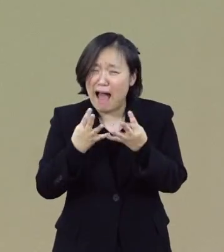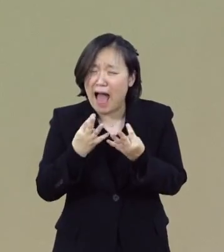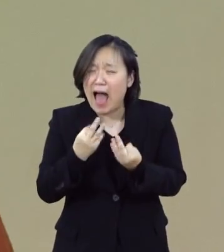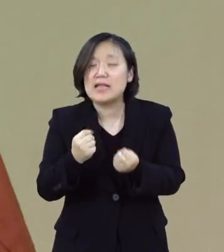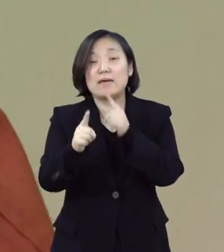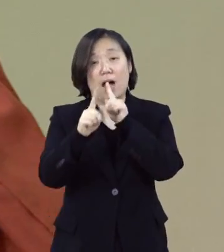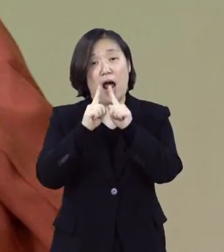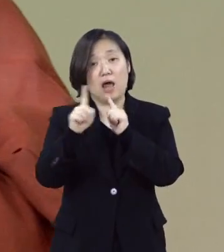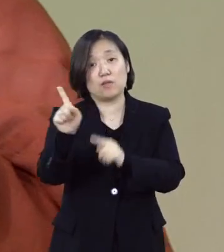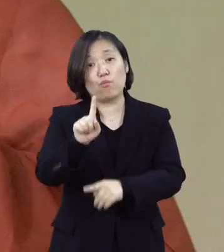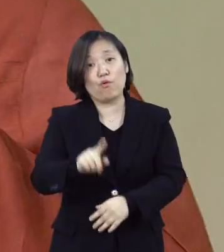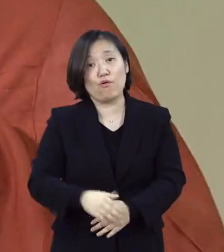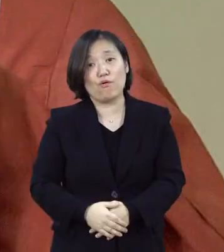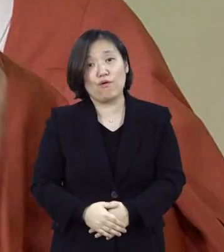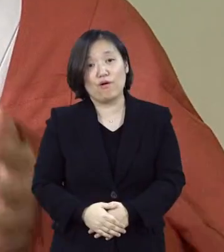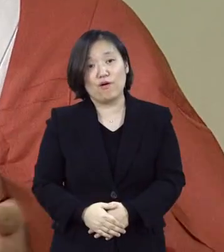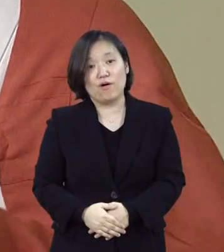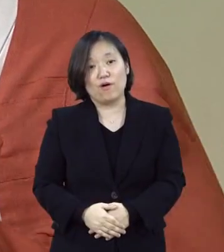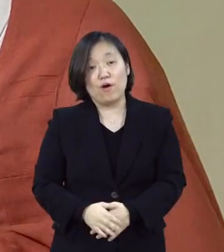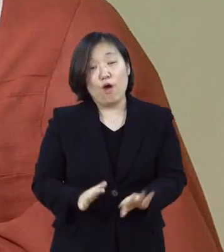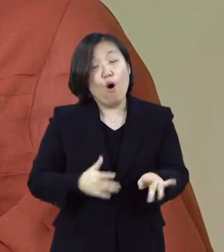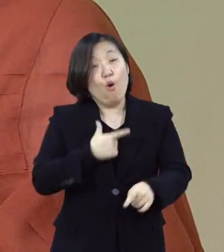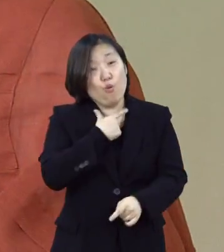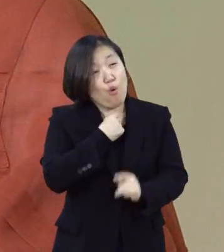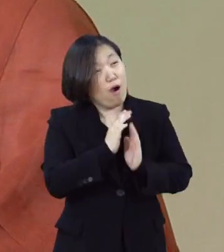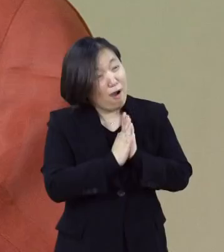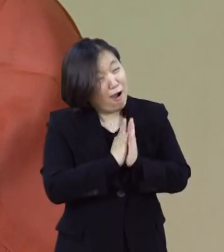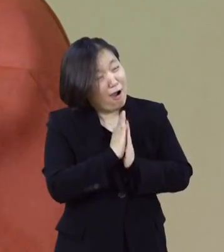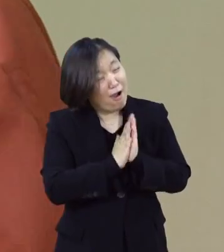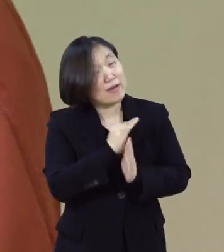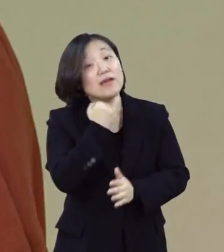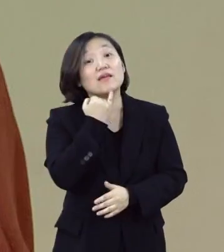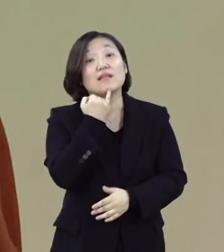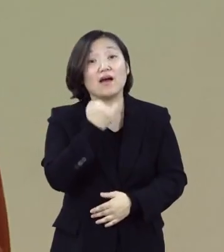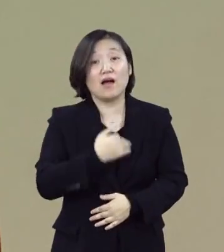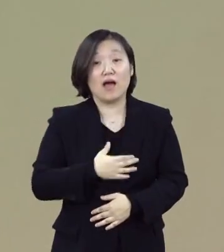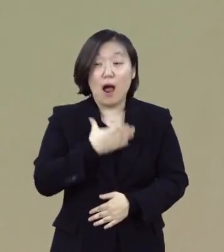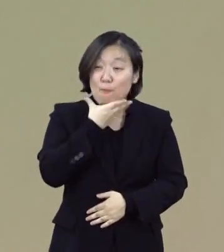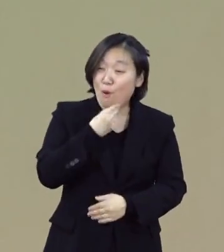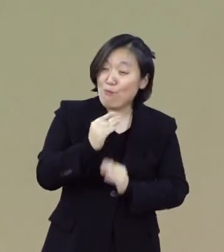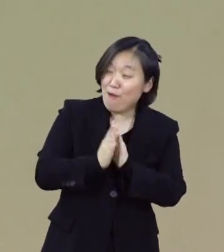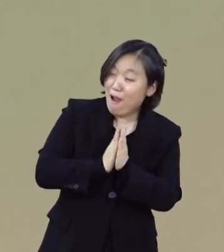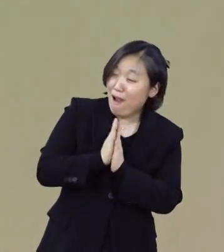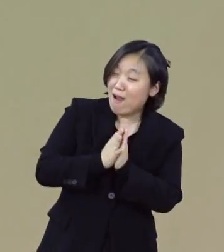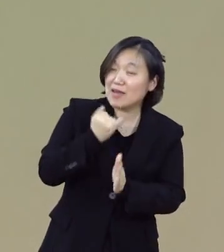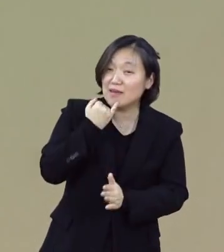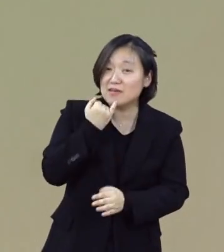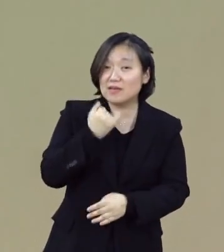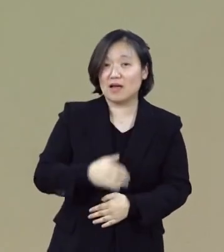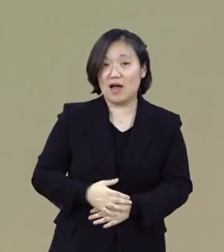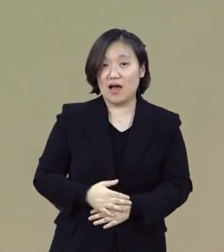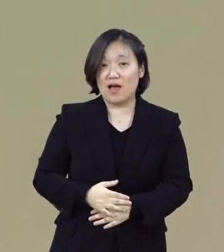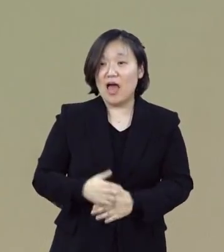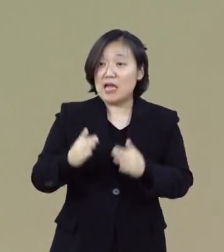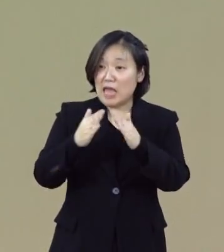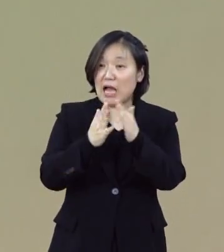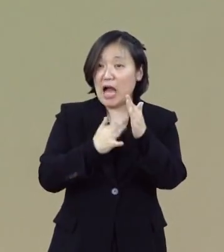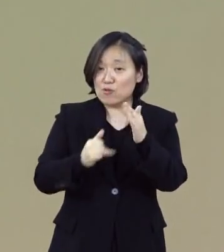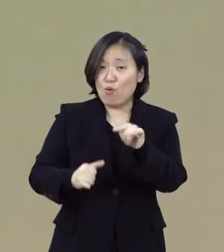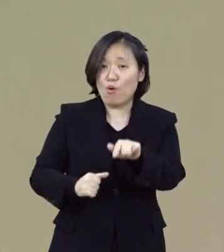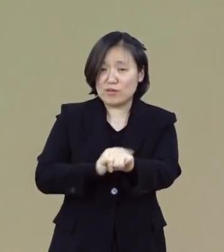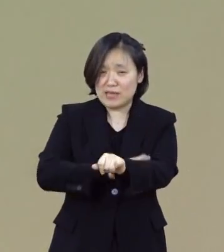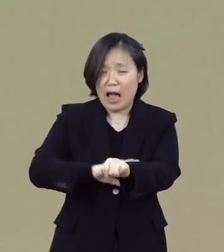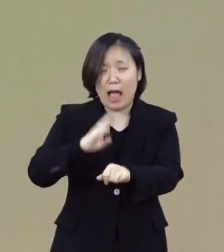얘기가 소원 있으면 소원을 빌어라. 가족이 잘 되기를 바라면 가족이 잘 되게 해주세요.